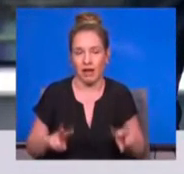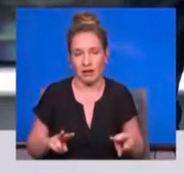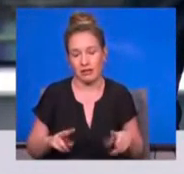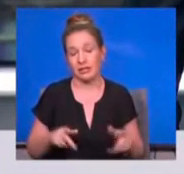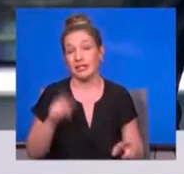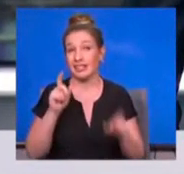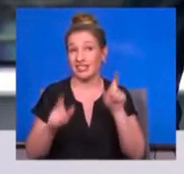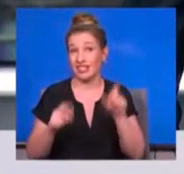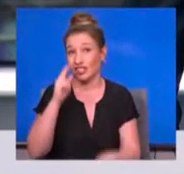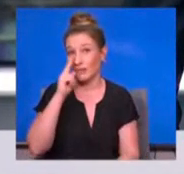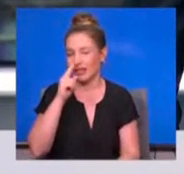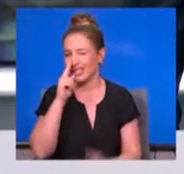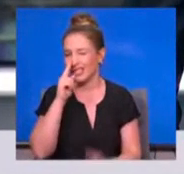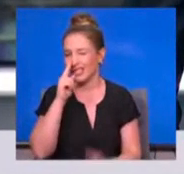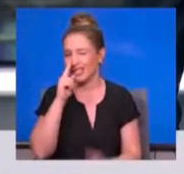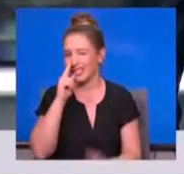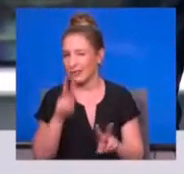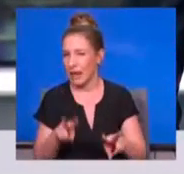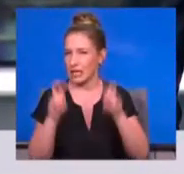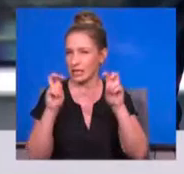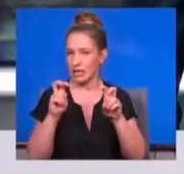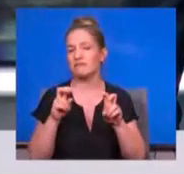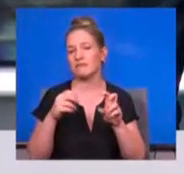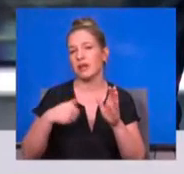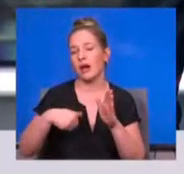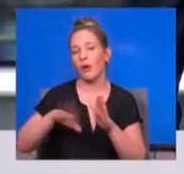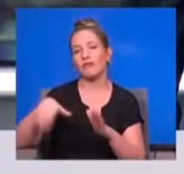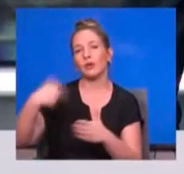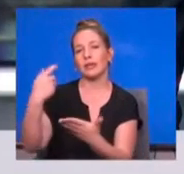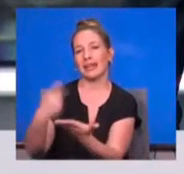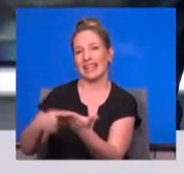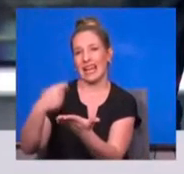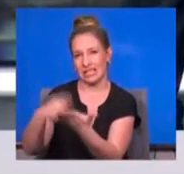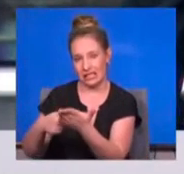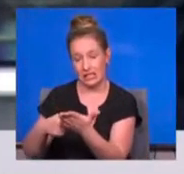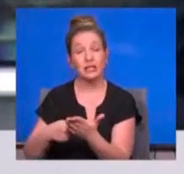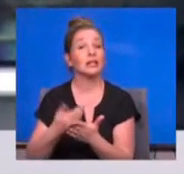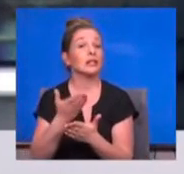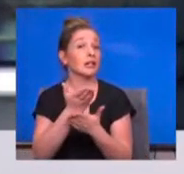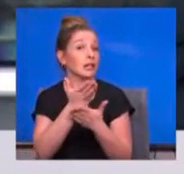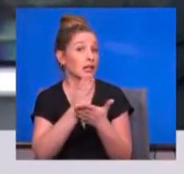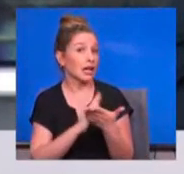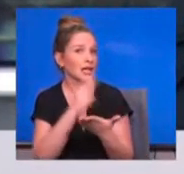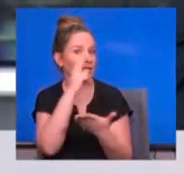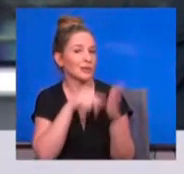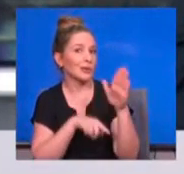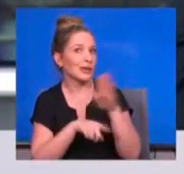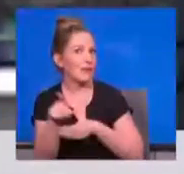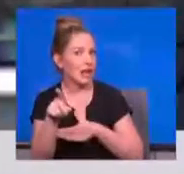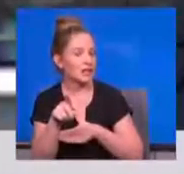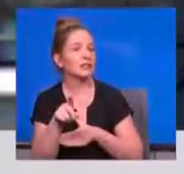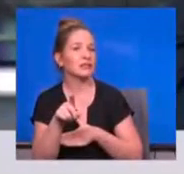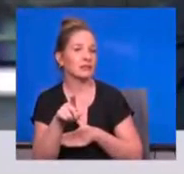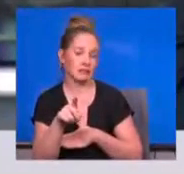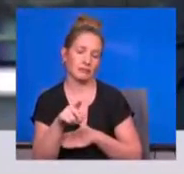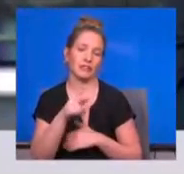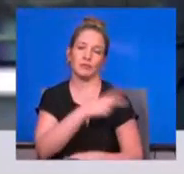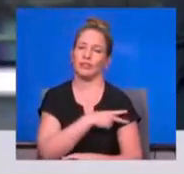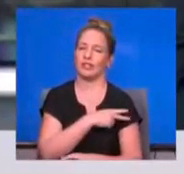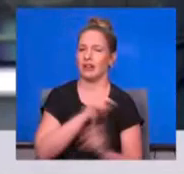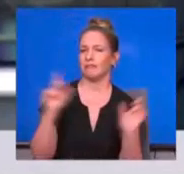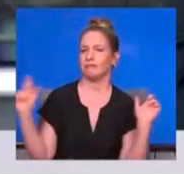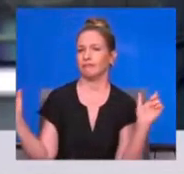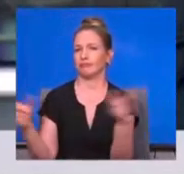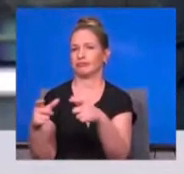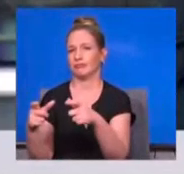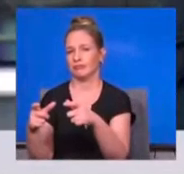את זה, לרוב מטופלים בכנסות. יש כאלה שגם ניסו להימלט, ואז גם נתנו בעצם למשטרה את האפשרות לעצור אותם, ואולי אפילו